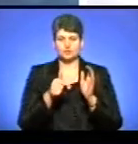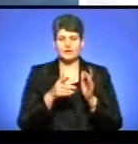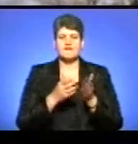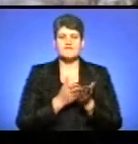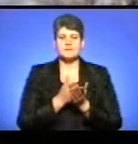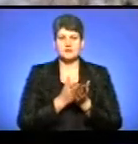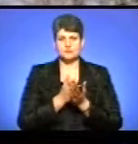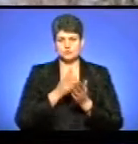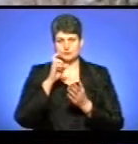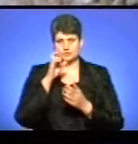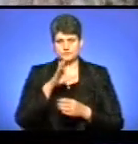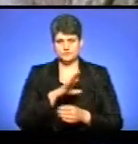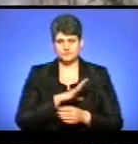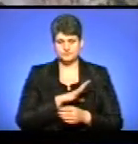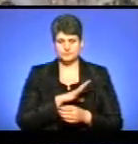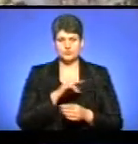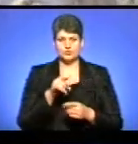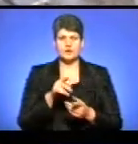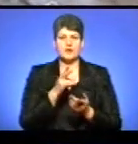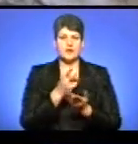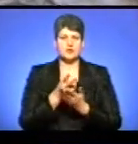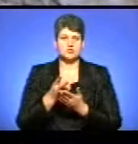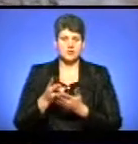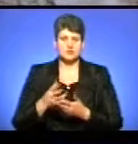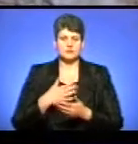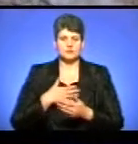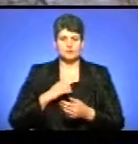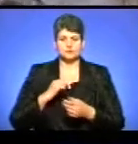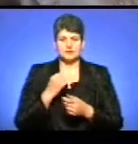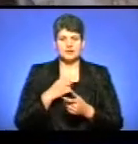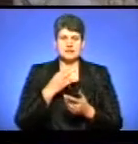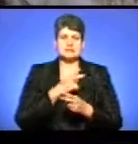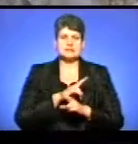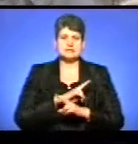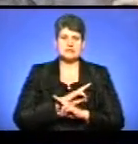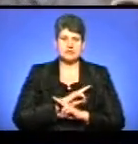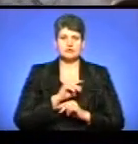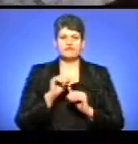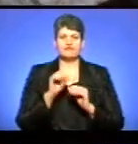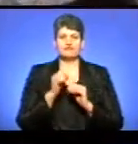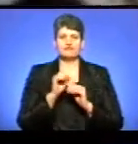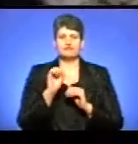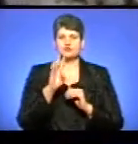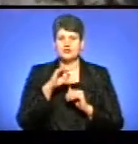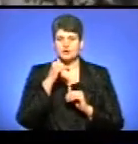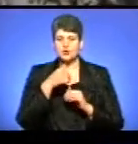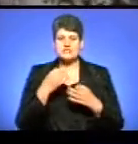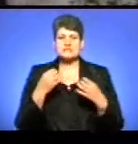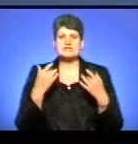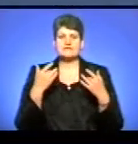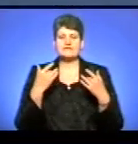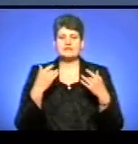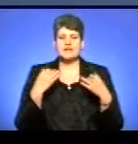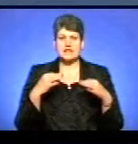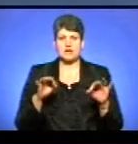бійцями. Тут лежать мої побратими, які загинули в 2014 році, звільняючи Україну.